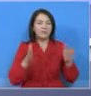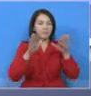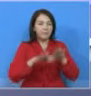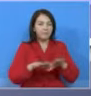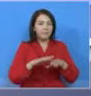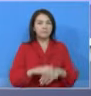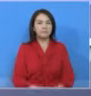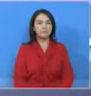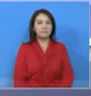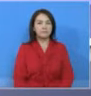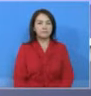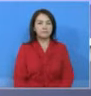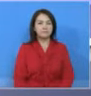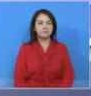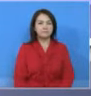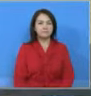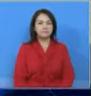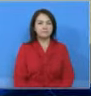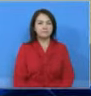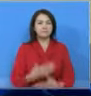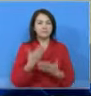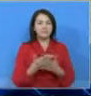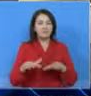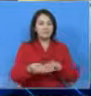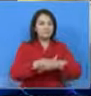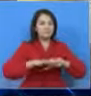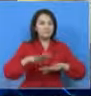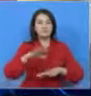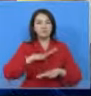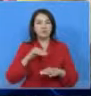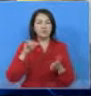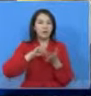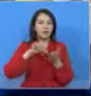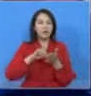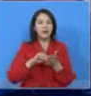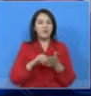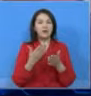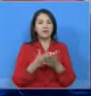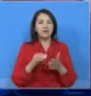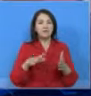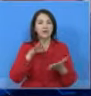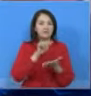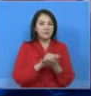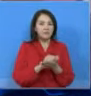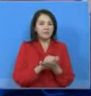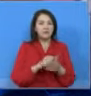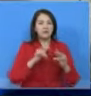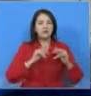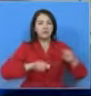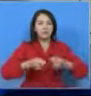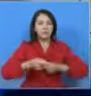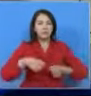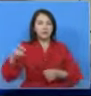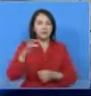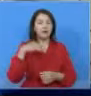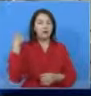Подробнее расскажет наш корреспондент. Особенностью данной ярмарки является участие представителей центров занятости и работодателей